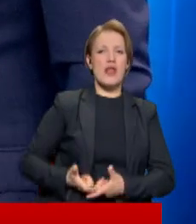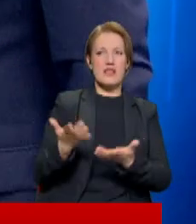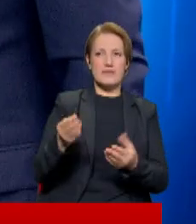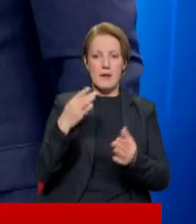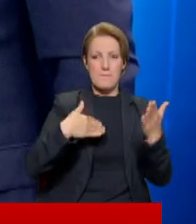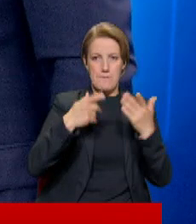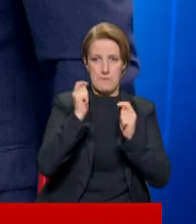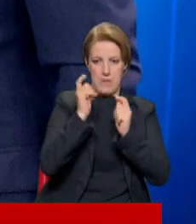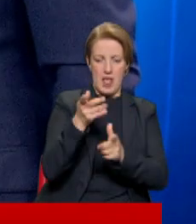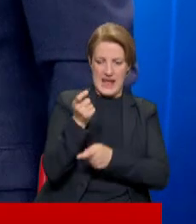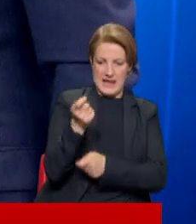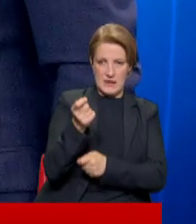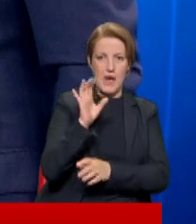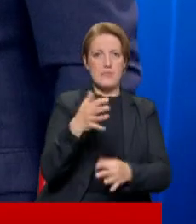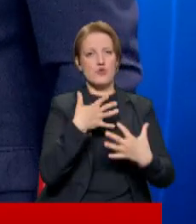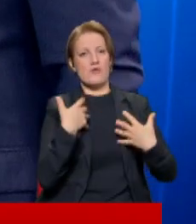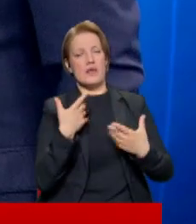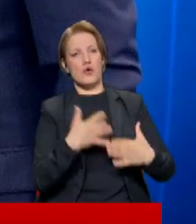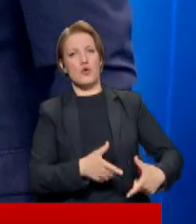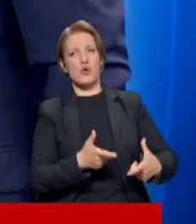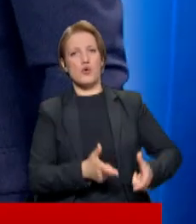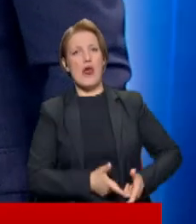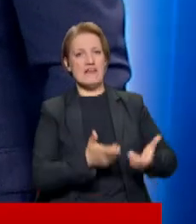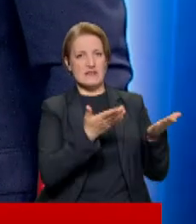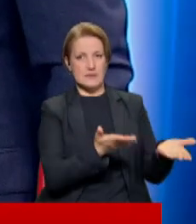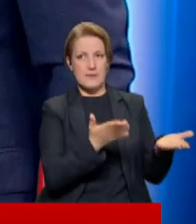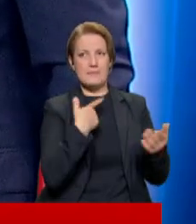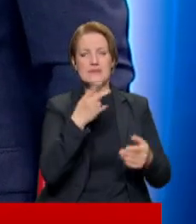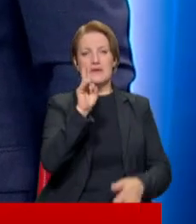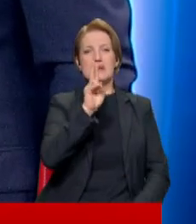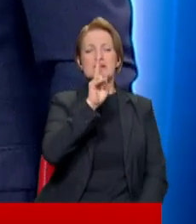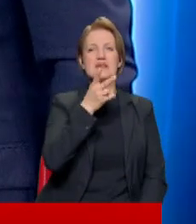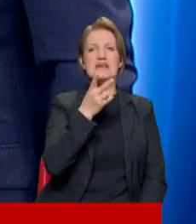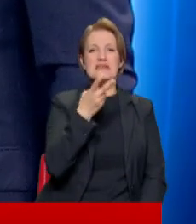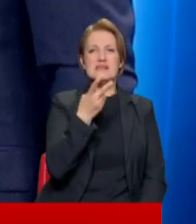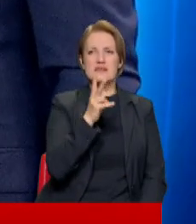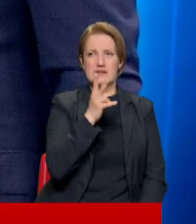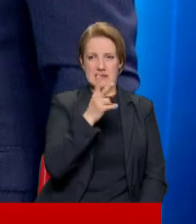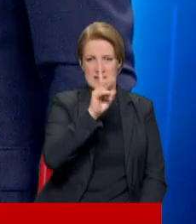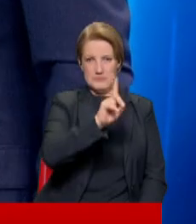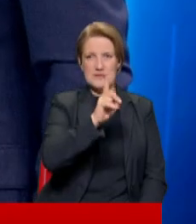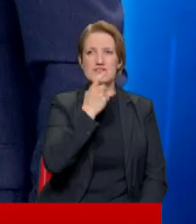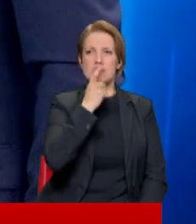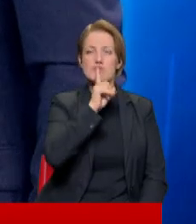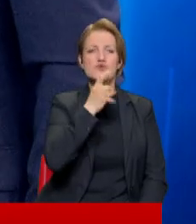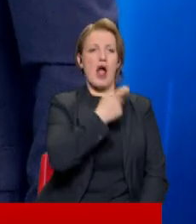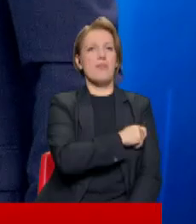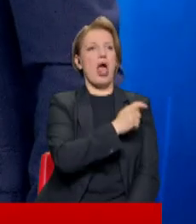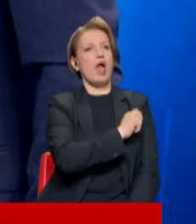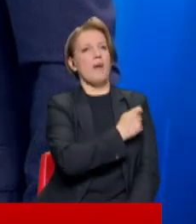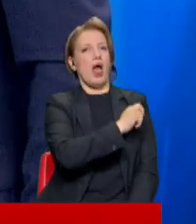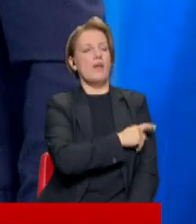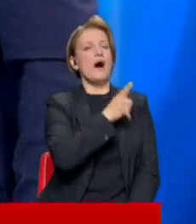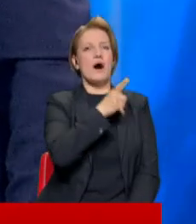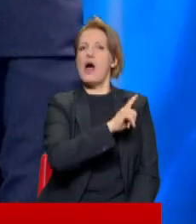daha pahalı bir eğitim veriyoruz hem güvenlik görevlisi dolar O zaman bizim 21 yüzyıla uygun ki hep o söylenir işte Almanya Almanya Evet